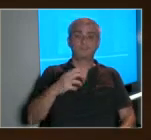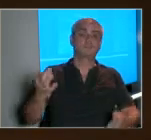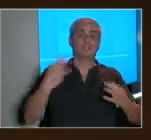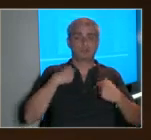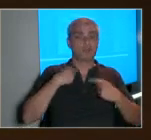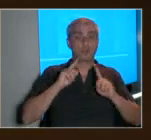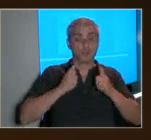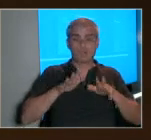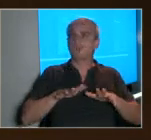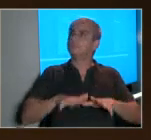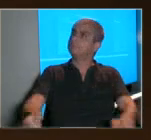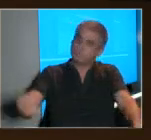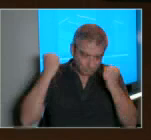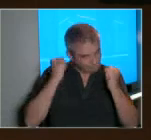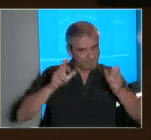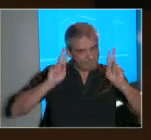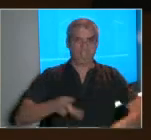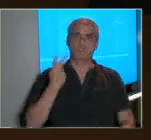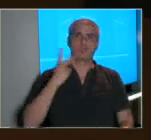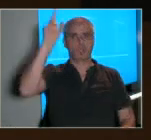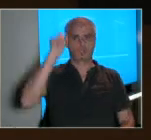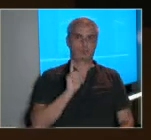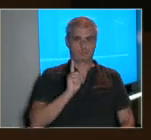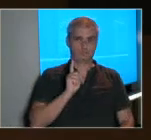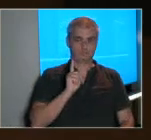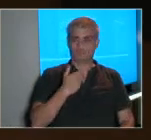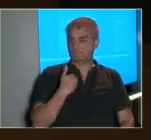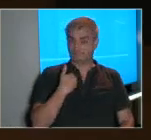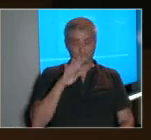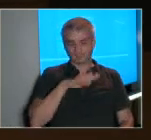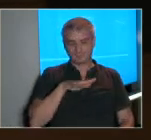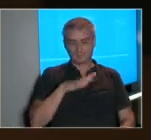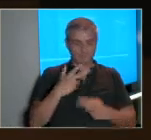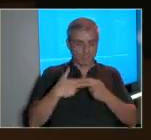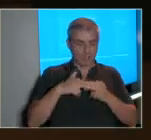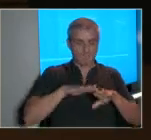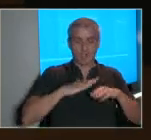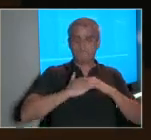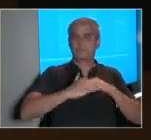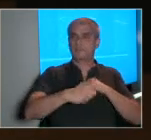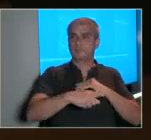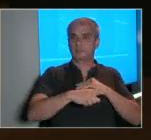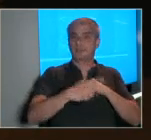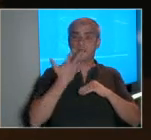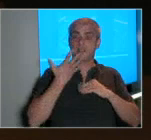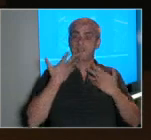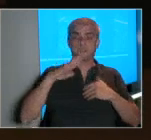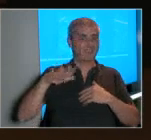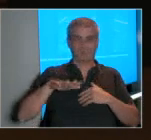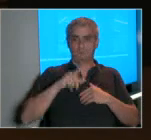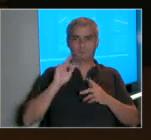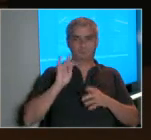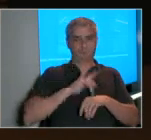כאן התופעות האלה בעוצמה הרבה יותר גדולה. אנחנו אזור על סף מדבר. האקלים הים תיכוני הוא